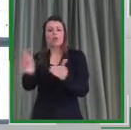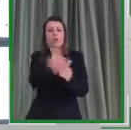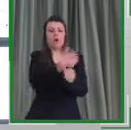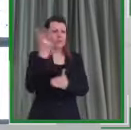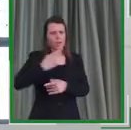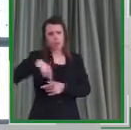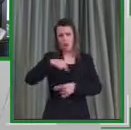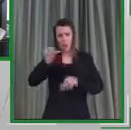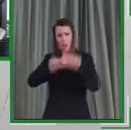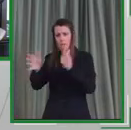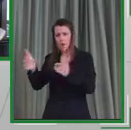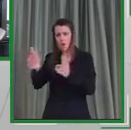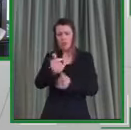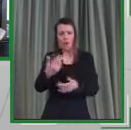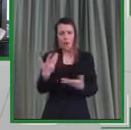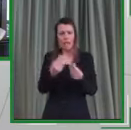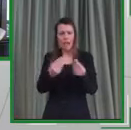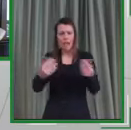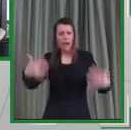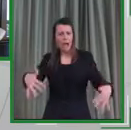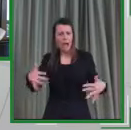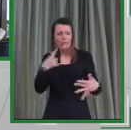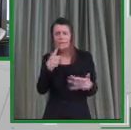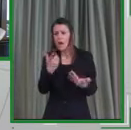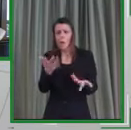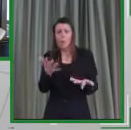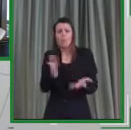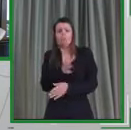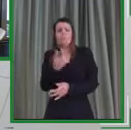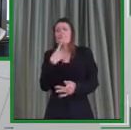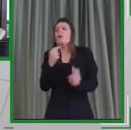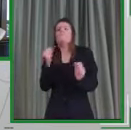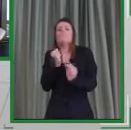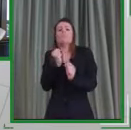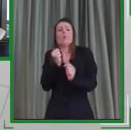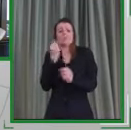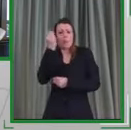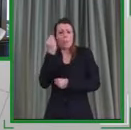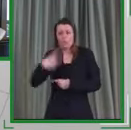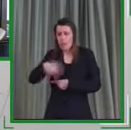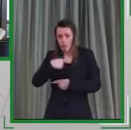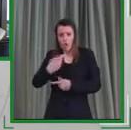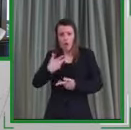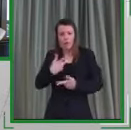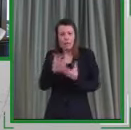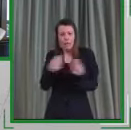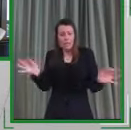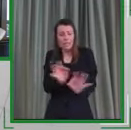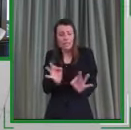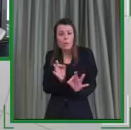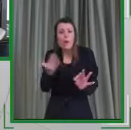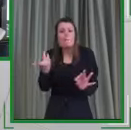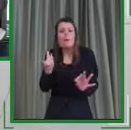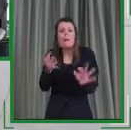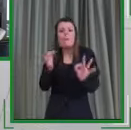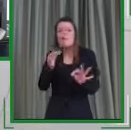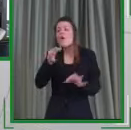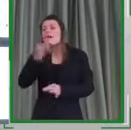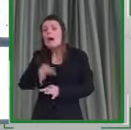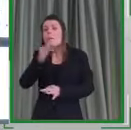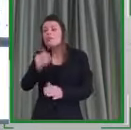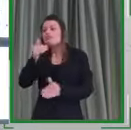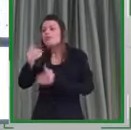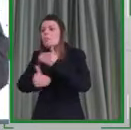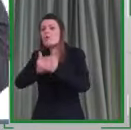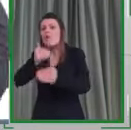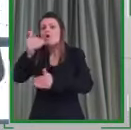evidentemente ci sono dei tempi c'è una capacità di processo che è finita e quindi non possiamo pensare